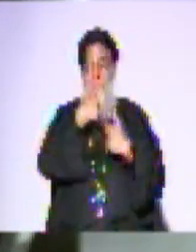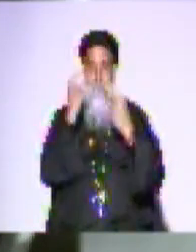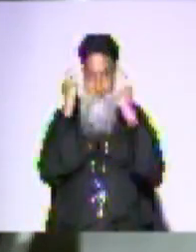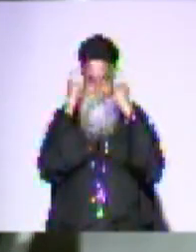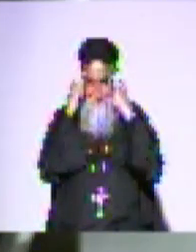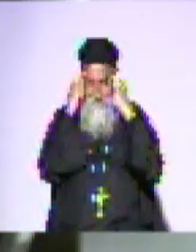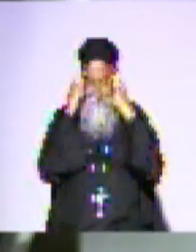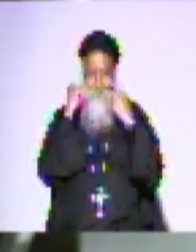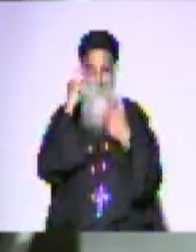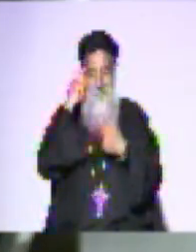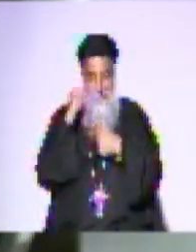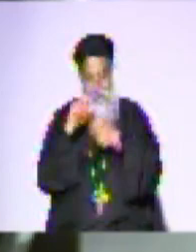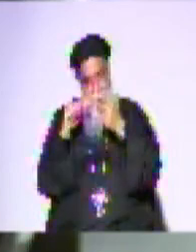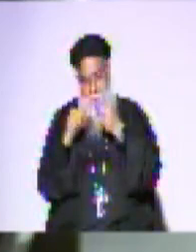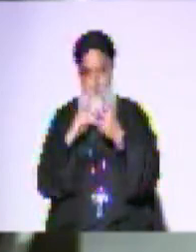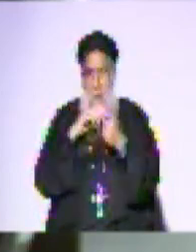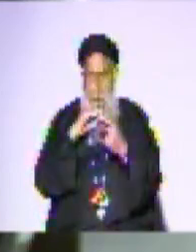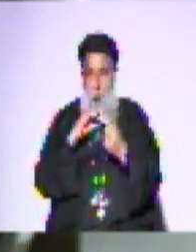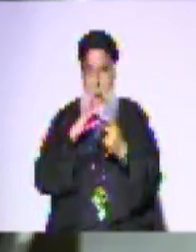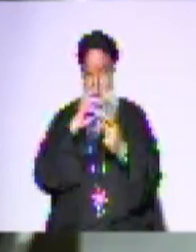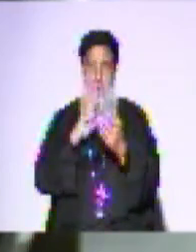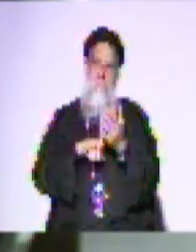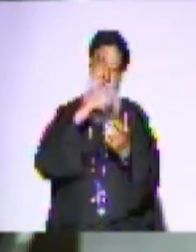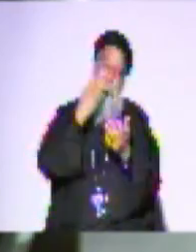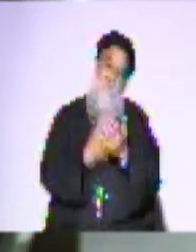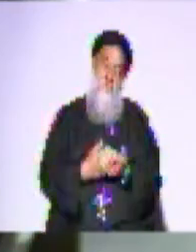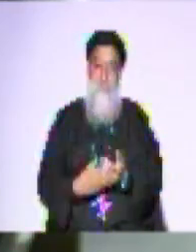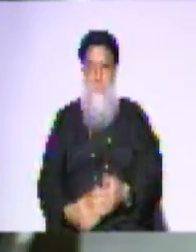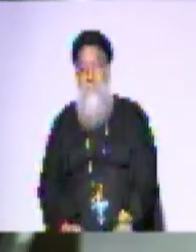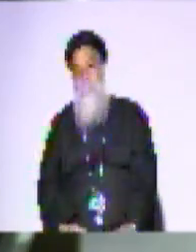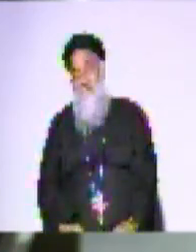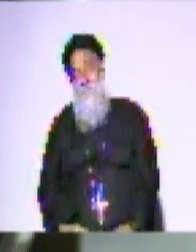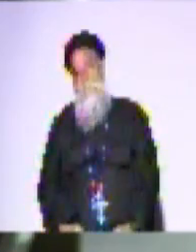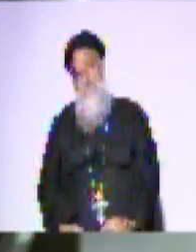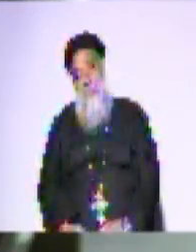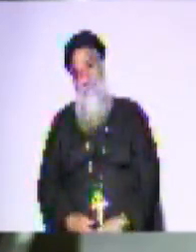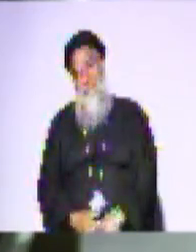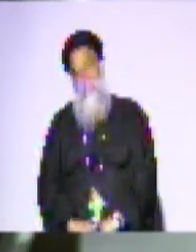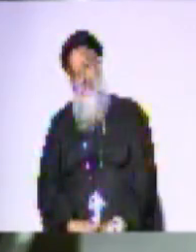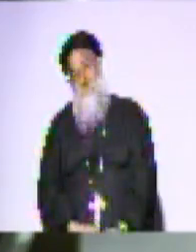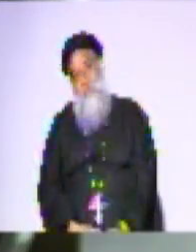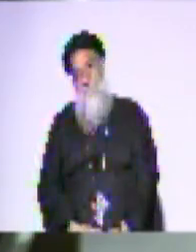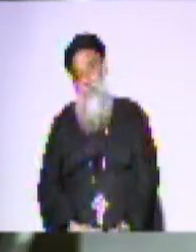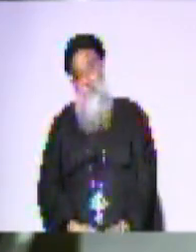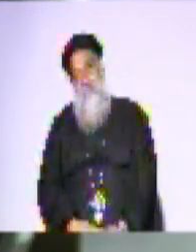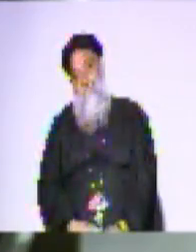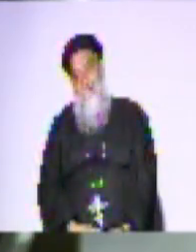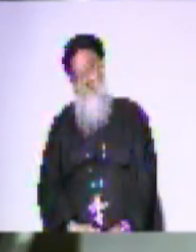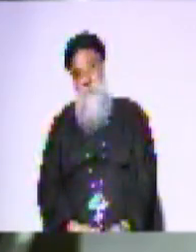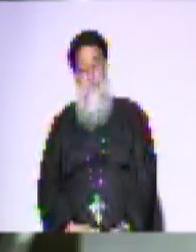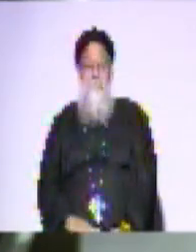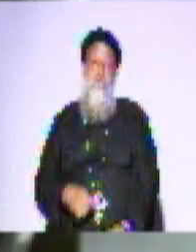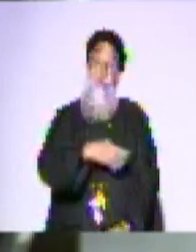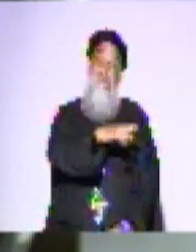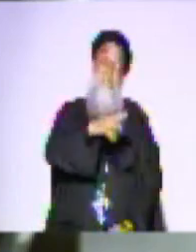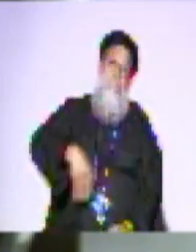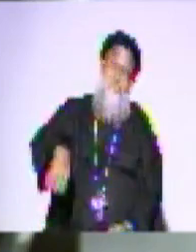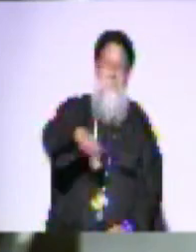أيوة. الحواس تترجم الفكر، والأعمال تترجم الحواس